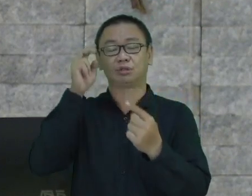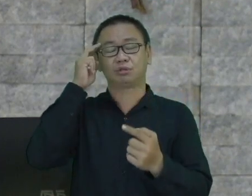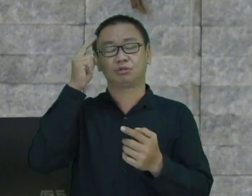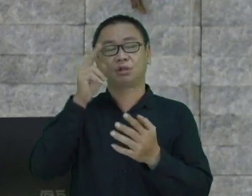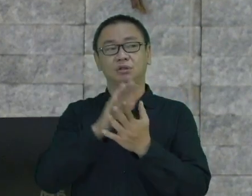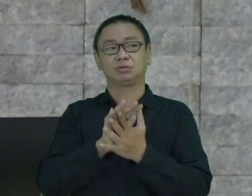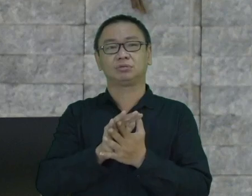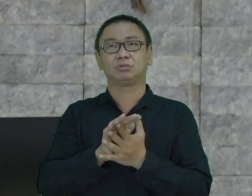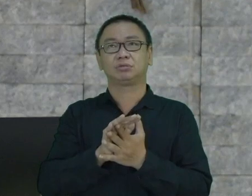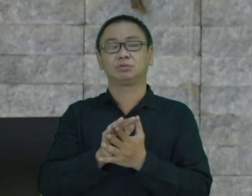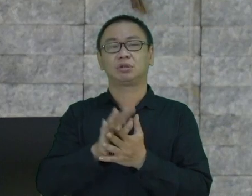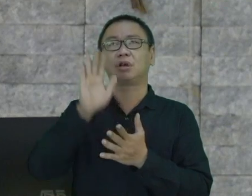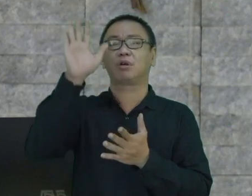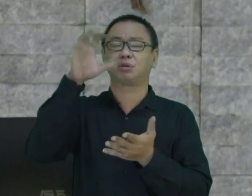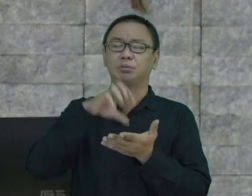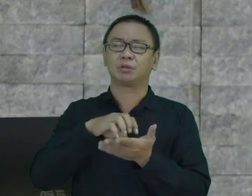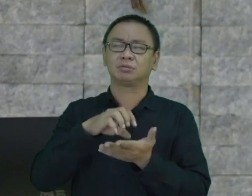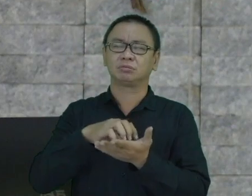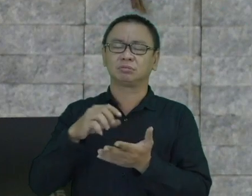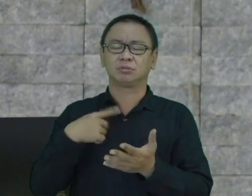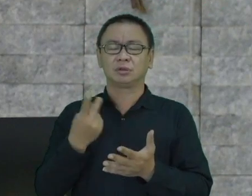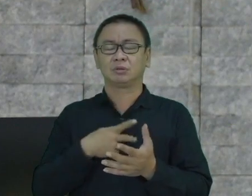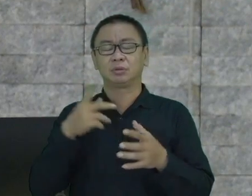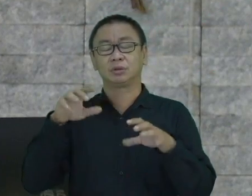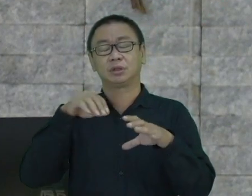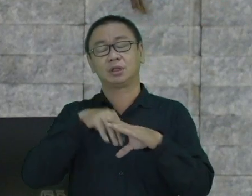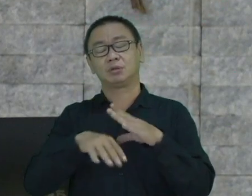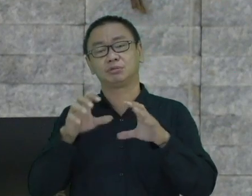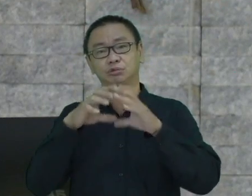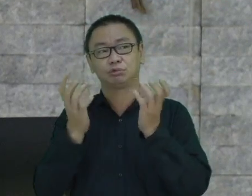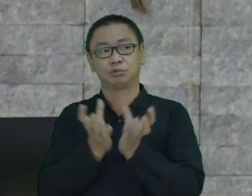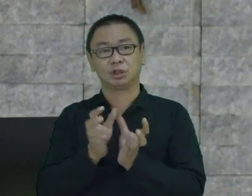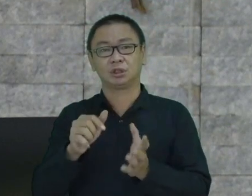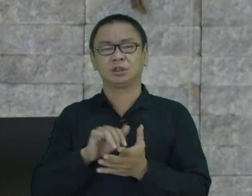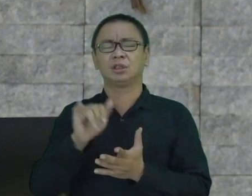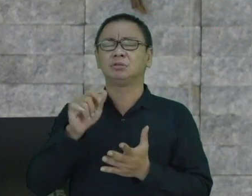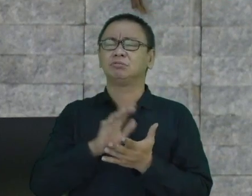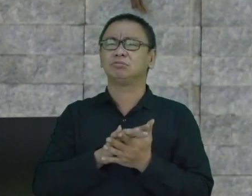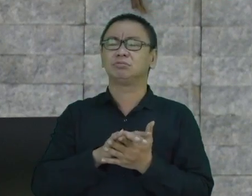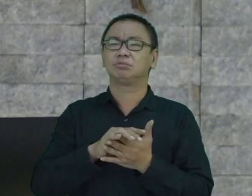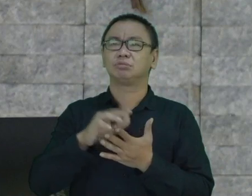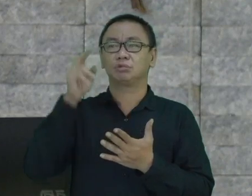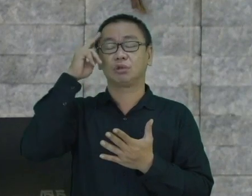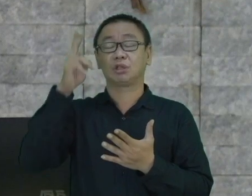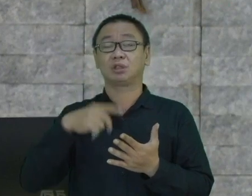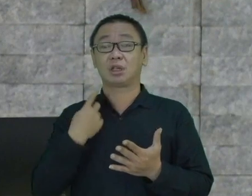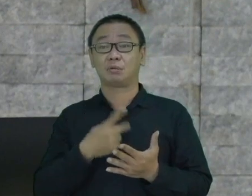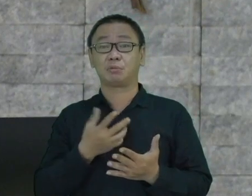menempatkan kami di dalam dunia ini. Dan oleh sebab itu ya Tuhan, kami juga ingin belajar lebih